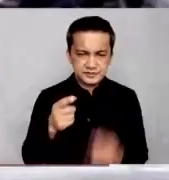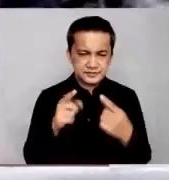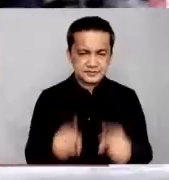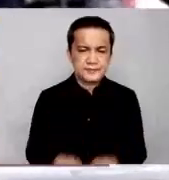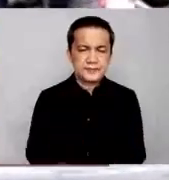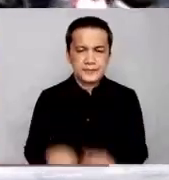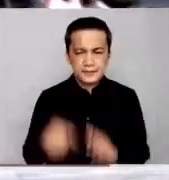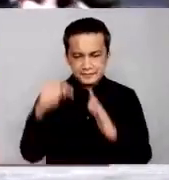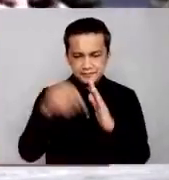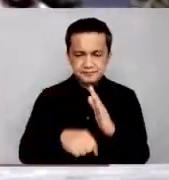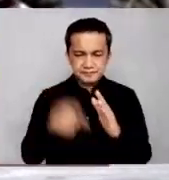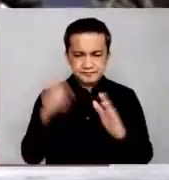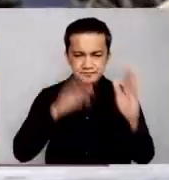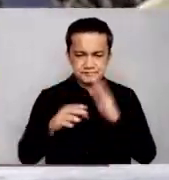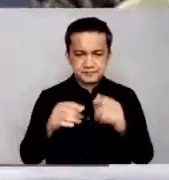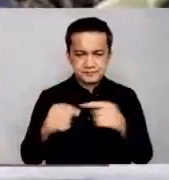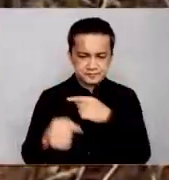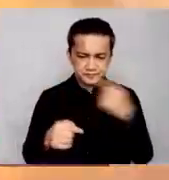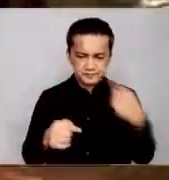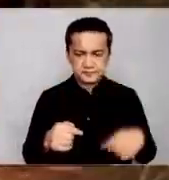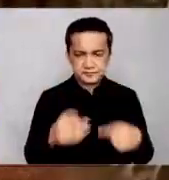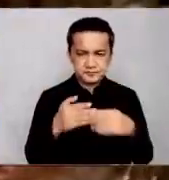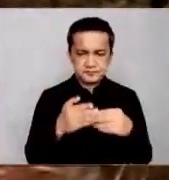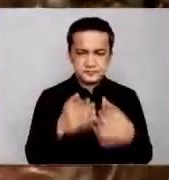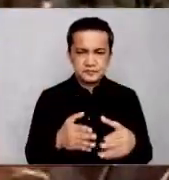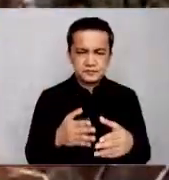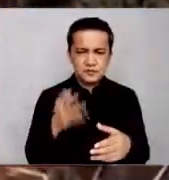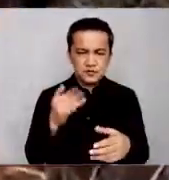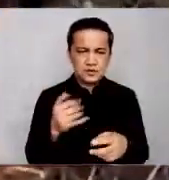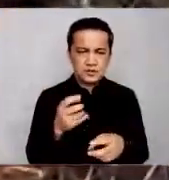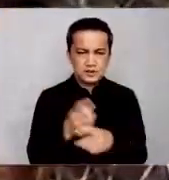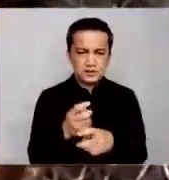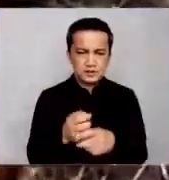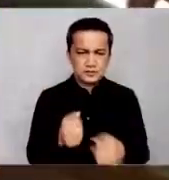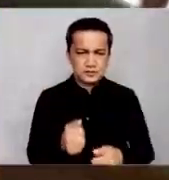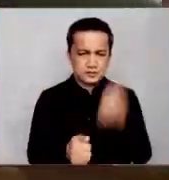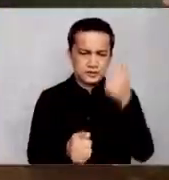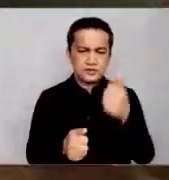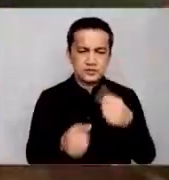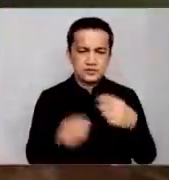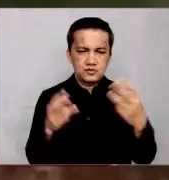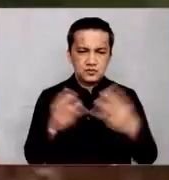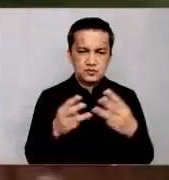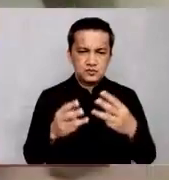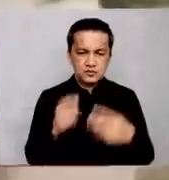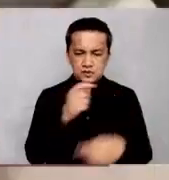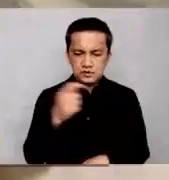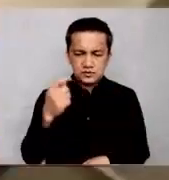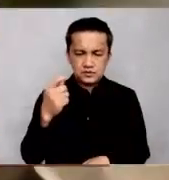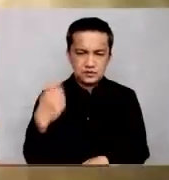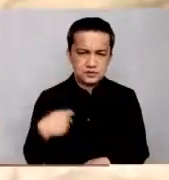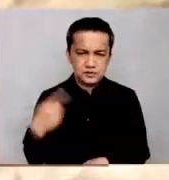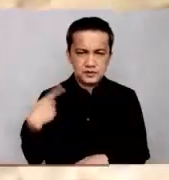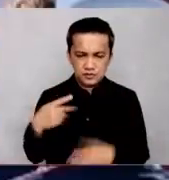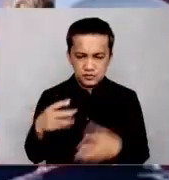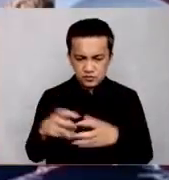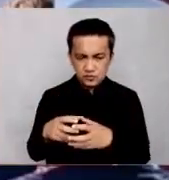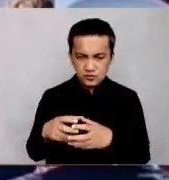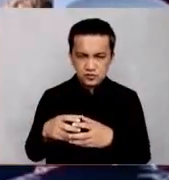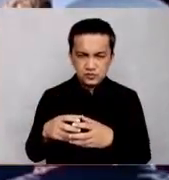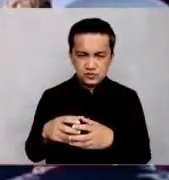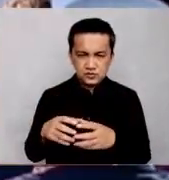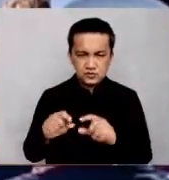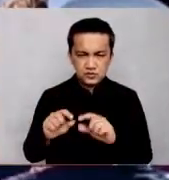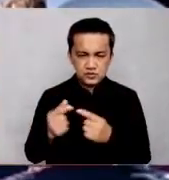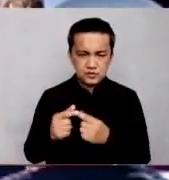ang problema ngayon ng Russian leader dahil mahirap maipanalo ang giyera sa Ukraine kung may gulo sa kanilang puwersa. May signs